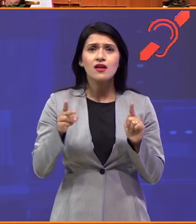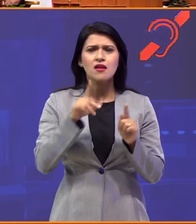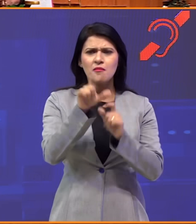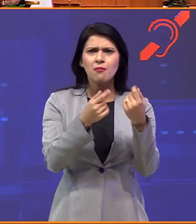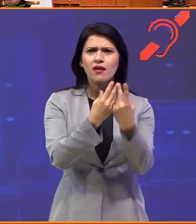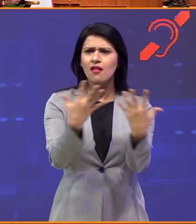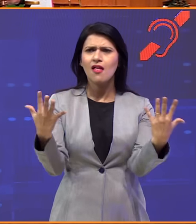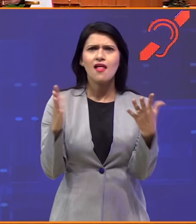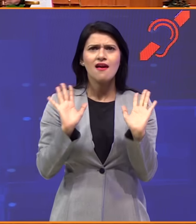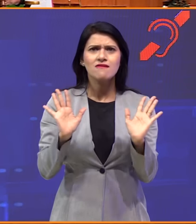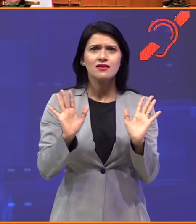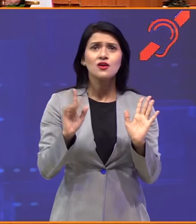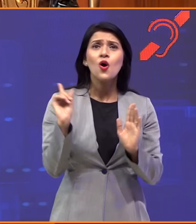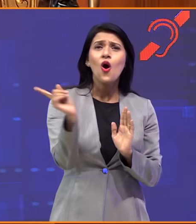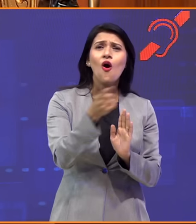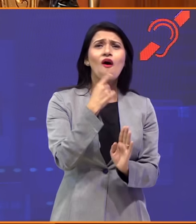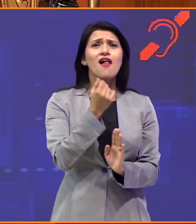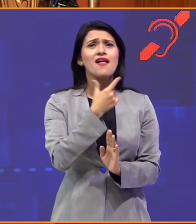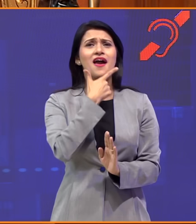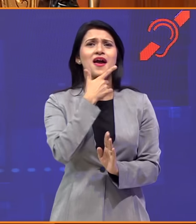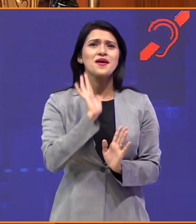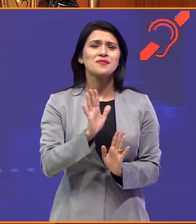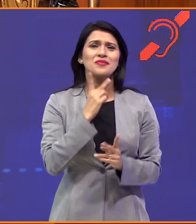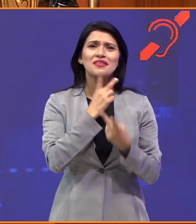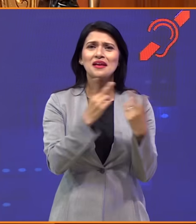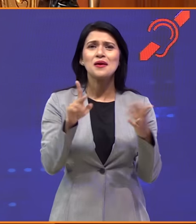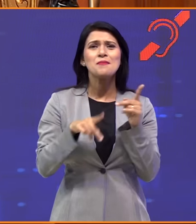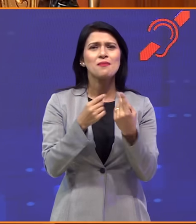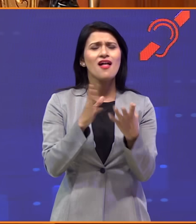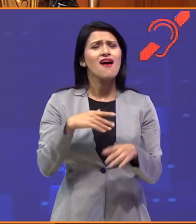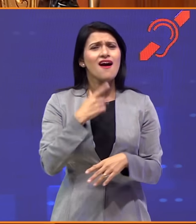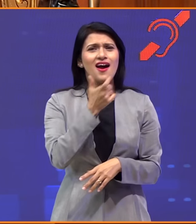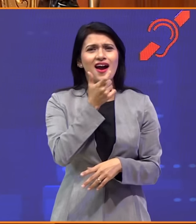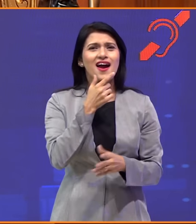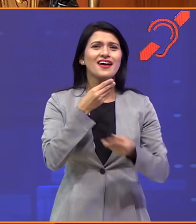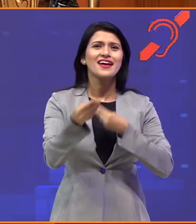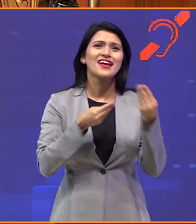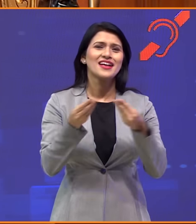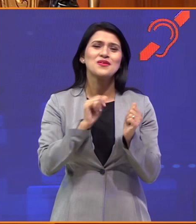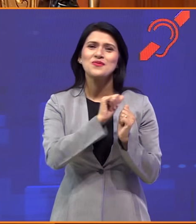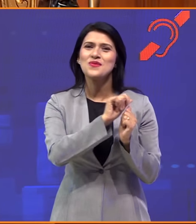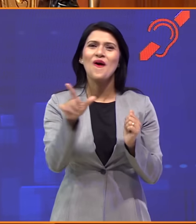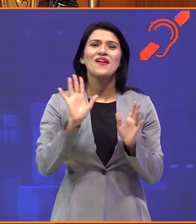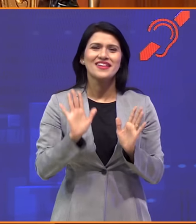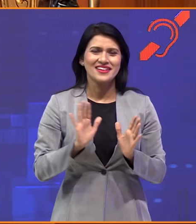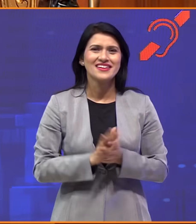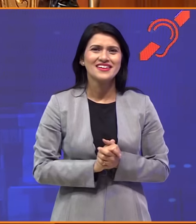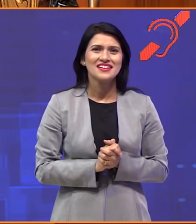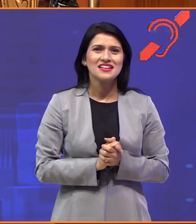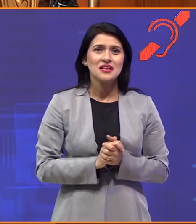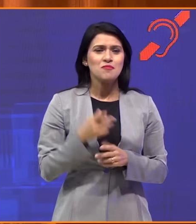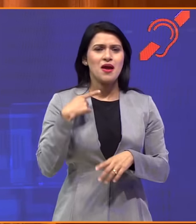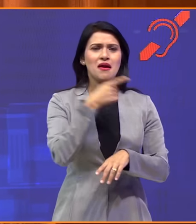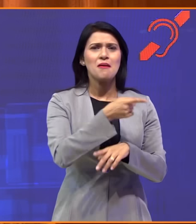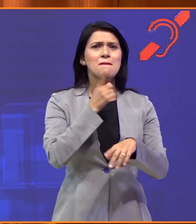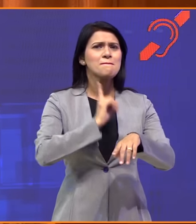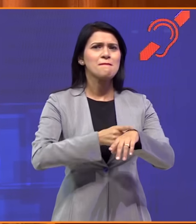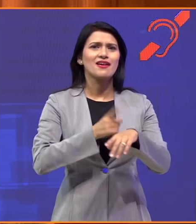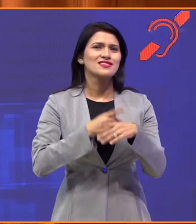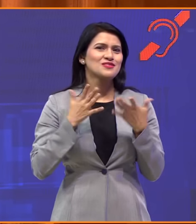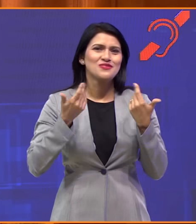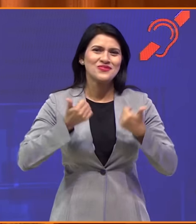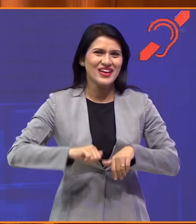बैठे हैं सबके चेहरे पर मुस्कुराहट थी आज इतना हंसाया आपने इन सबको तो आपको सजा दे पाना तो